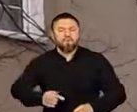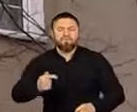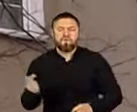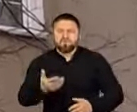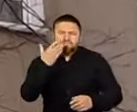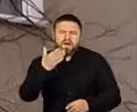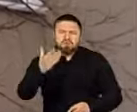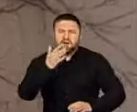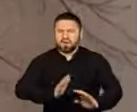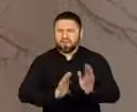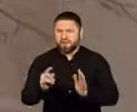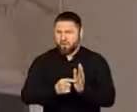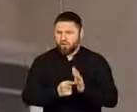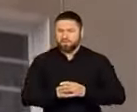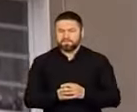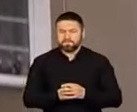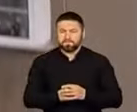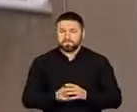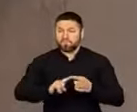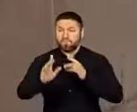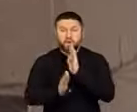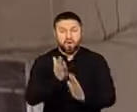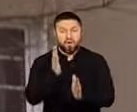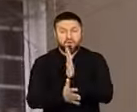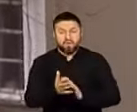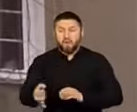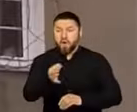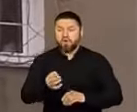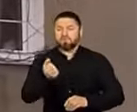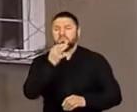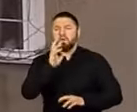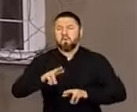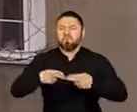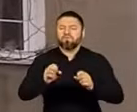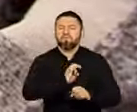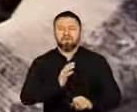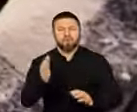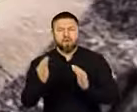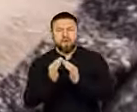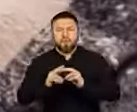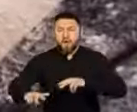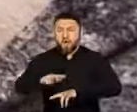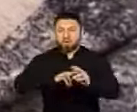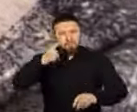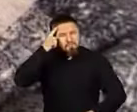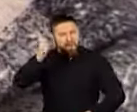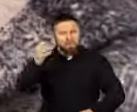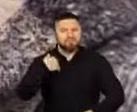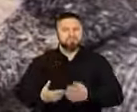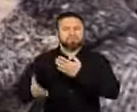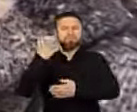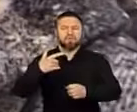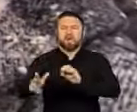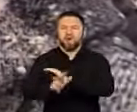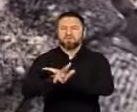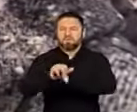bardzo dbać o to. Po wojnie niewielu mieszkańców osiedla wróciło do swoich domów, ale w ich rodzinach pamięć o wydarzeniach sprzed